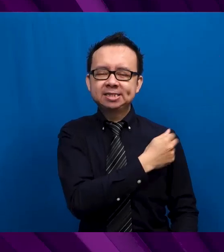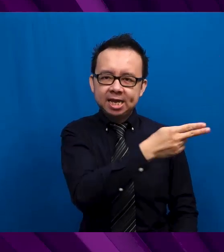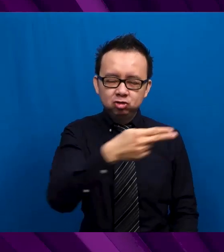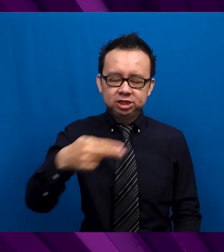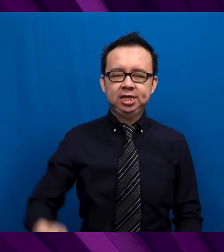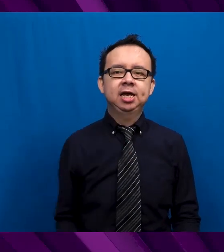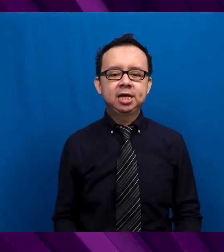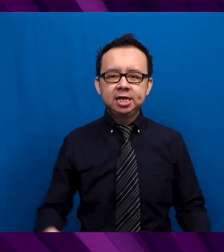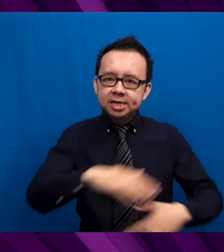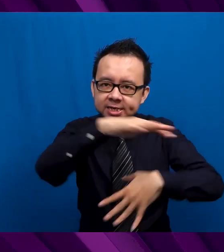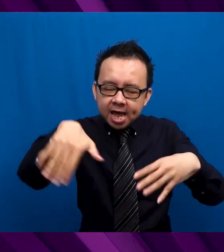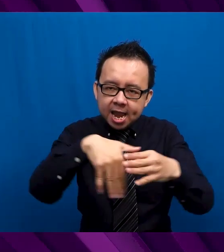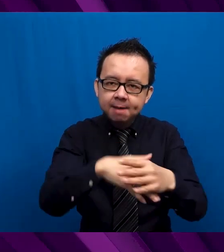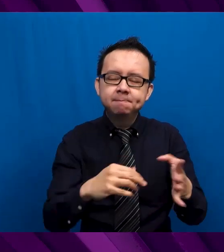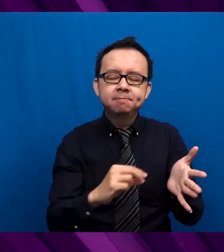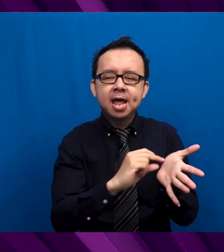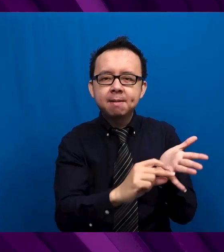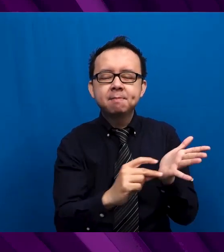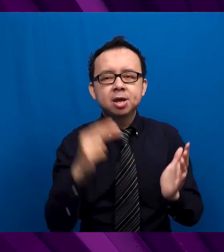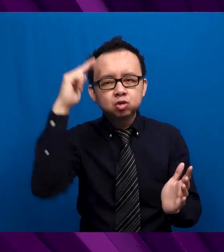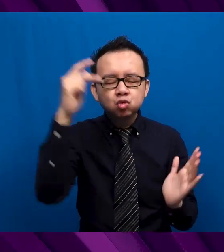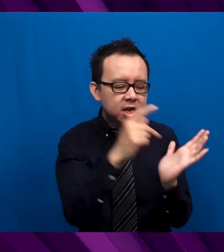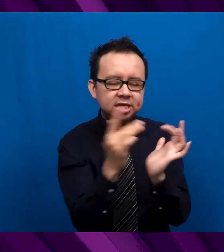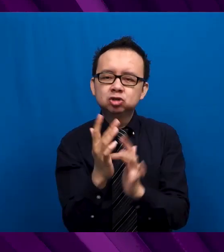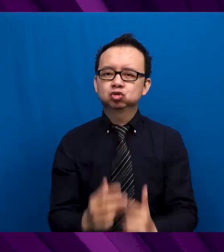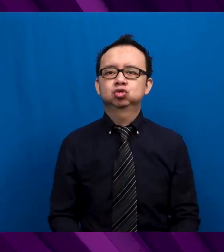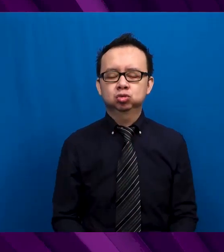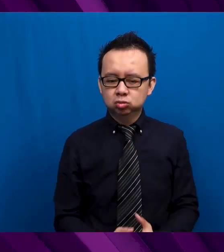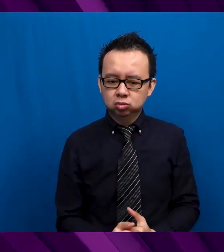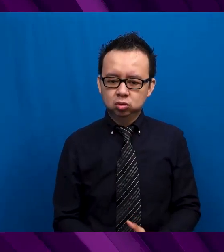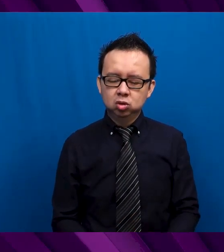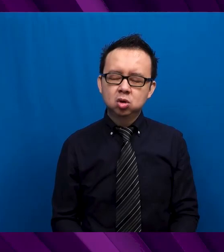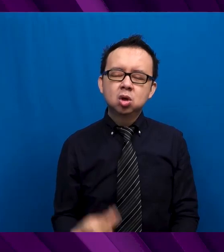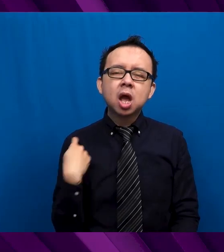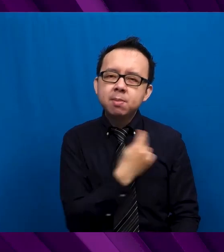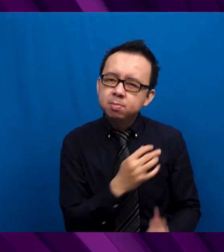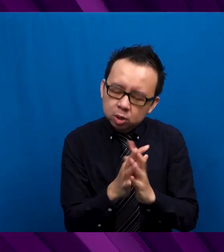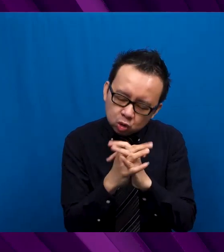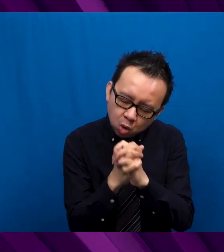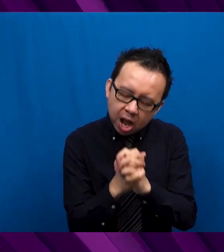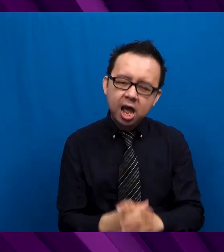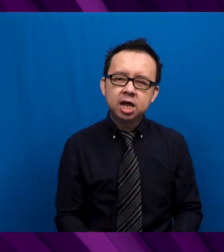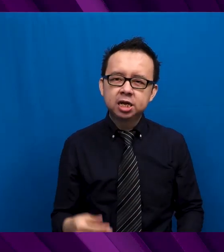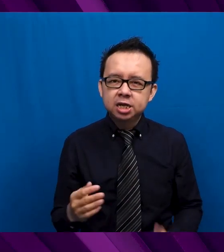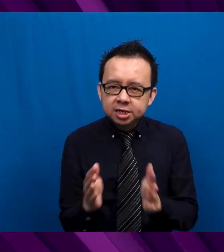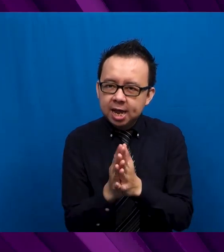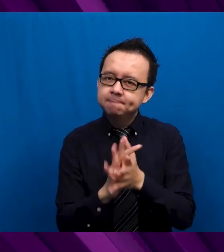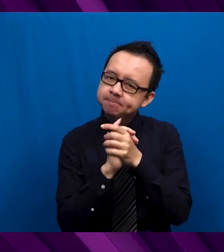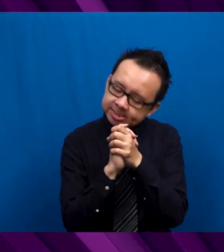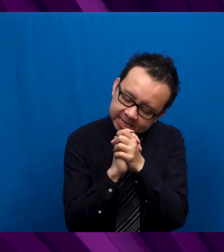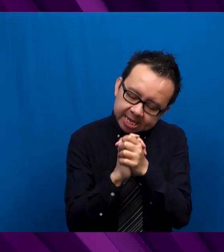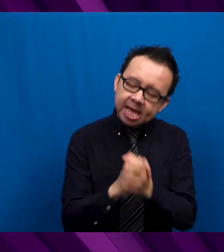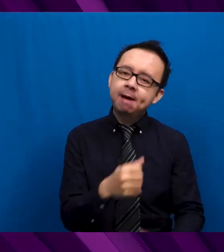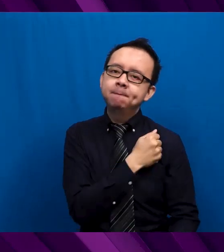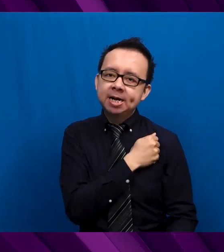nama Tuhan Yesus terjadi juga pemulihan secara ekonomi atas bangsa ini. Kami berdoa Tuhan, kami percaya bangsa ini